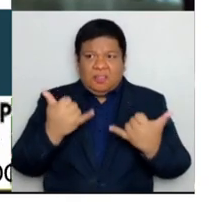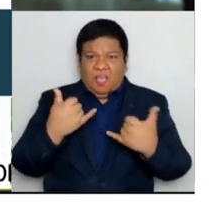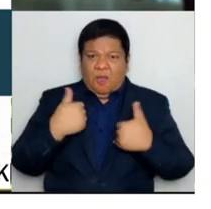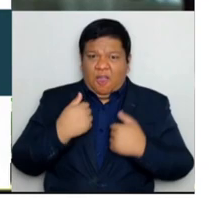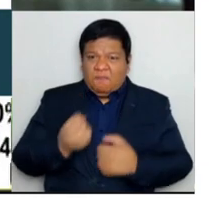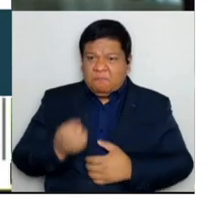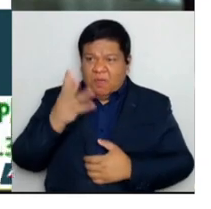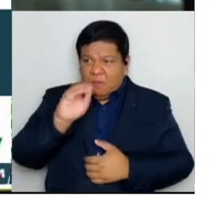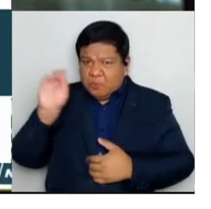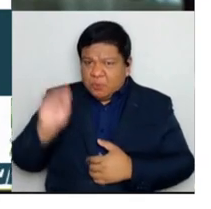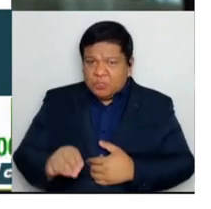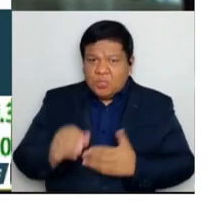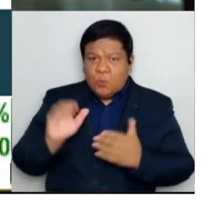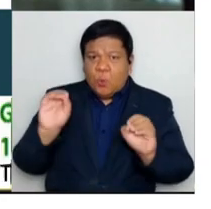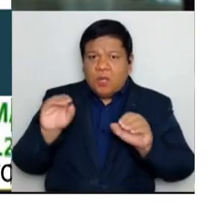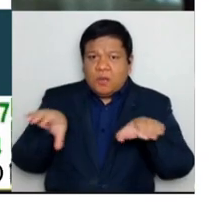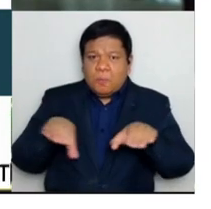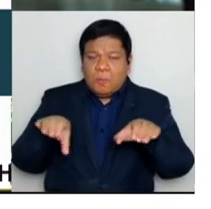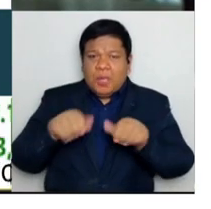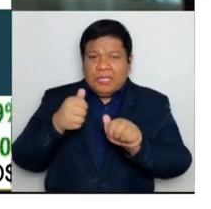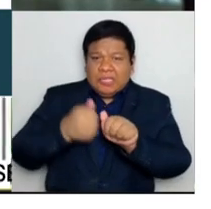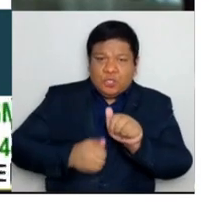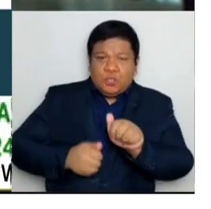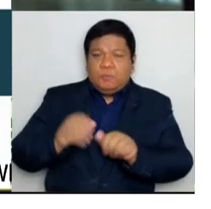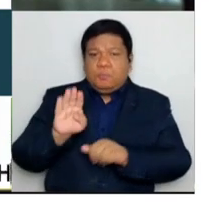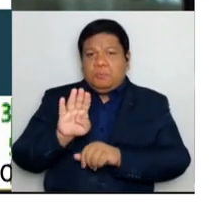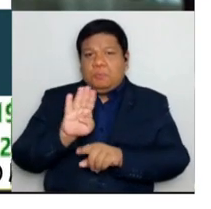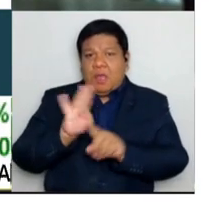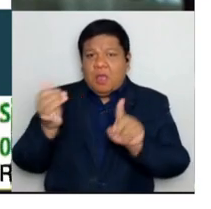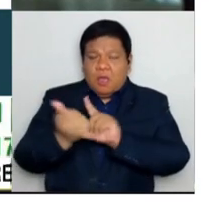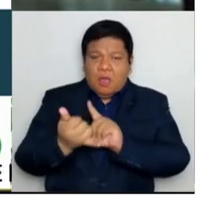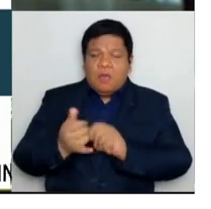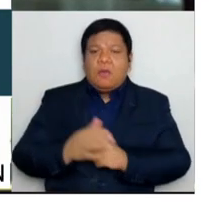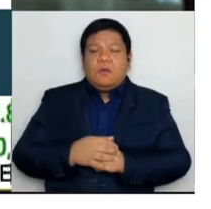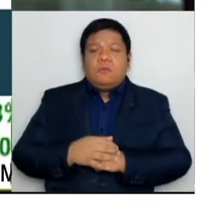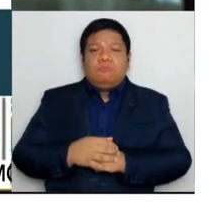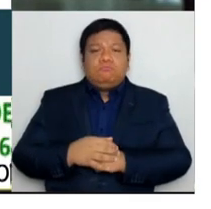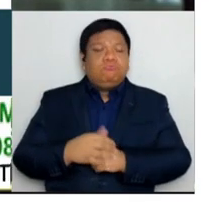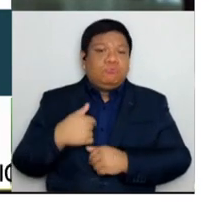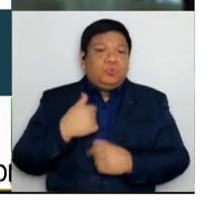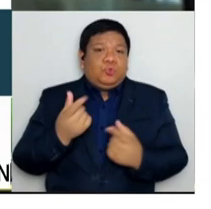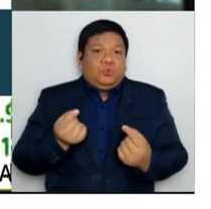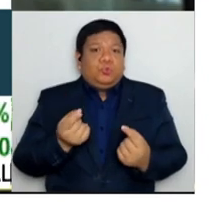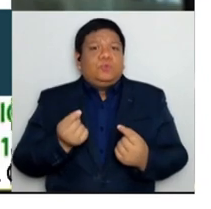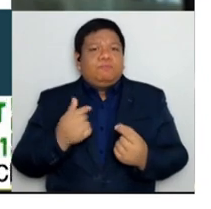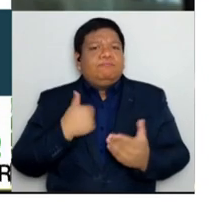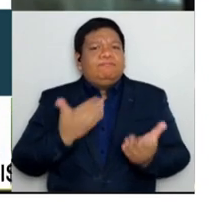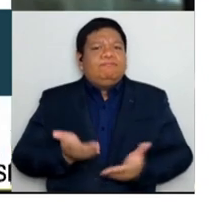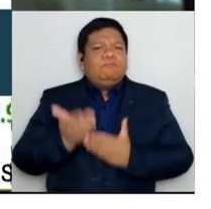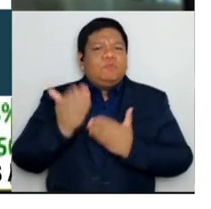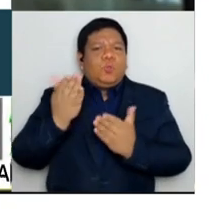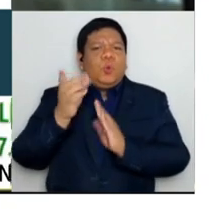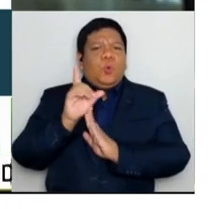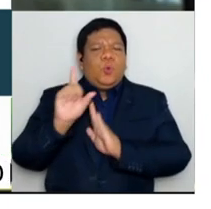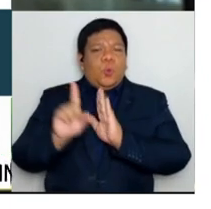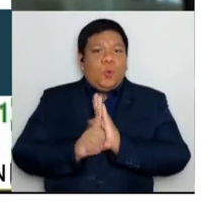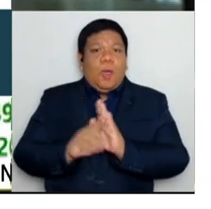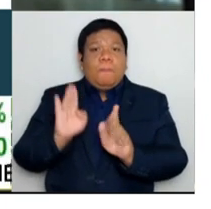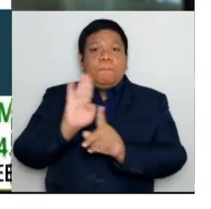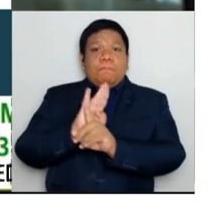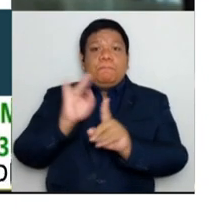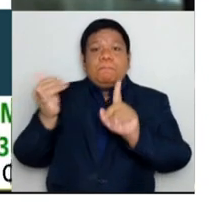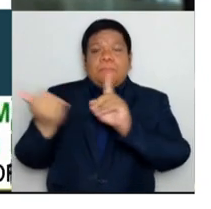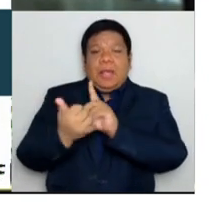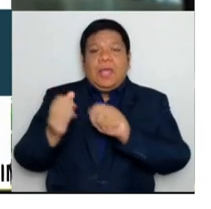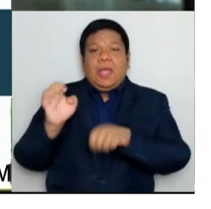barangay. 42,000 plus barangays. So, ako'y naggawa ng panukalang batas na Barangay Employment